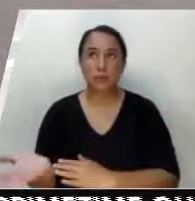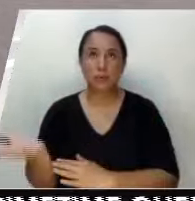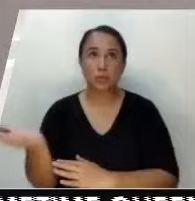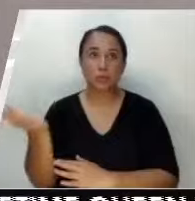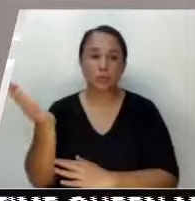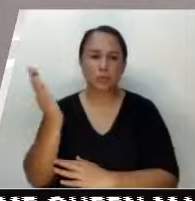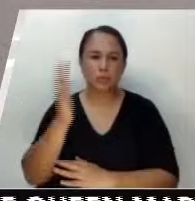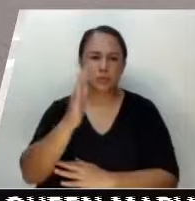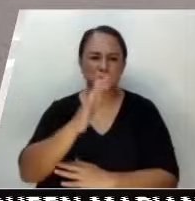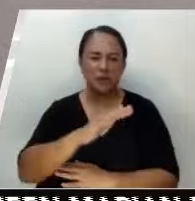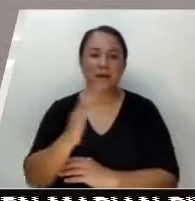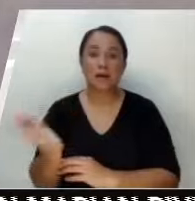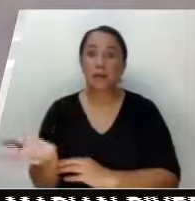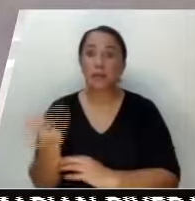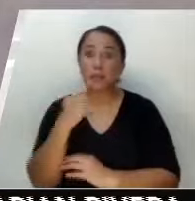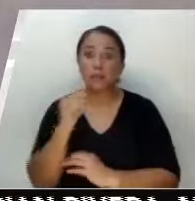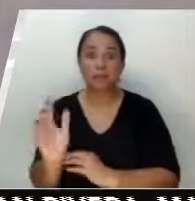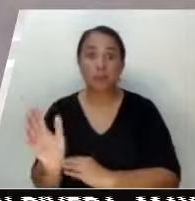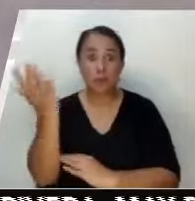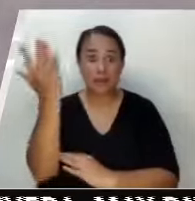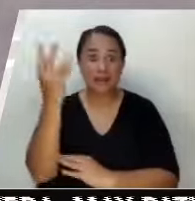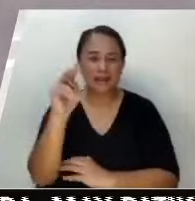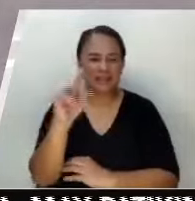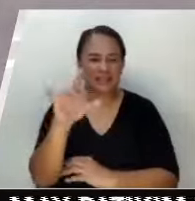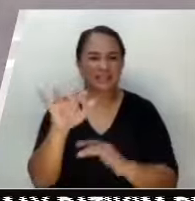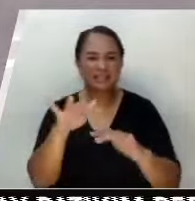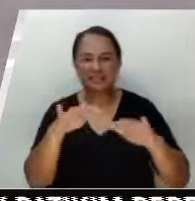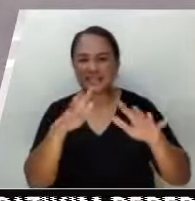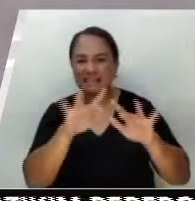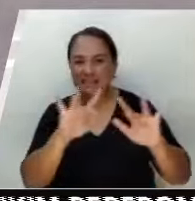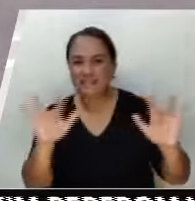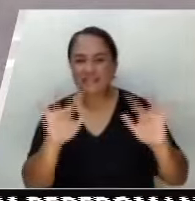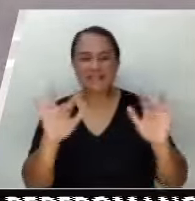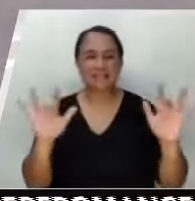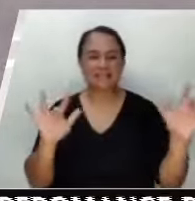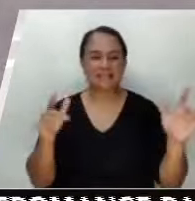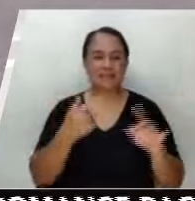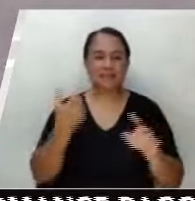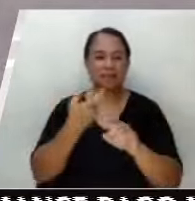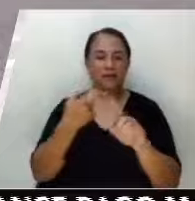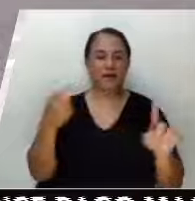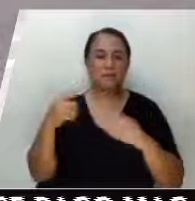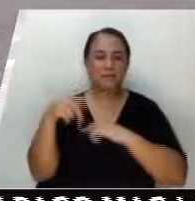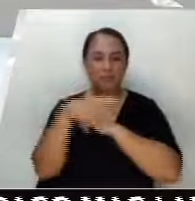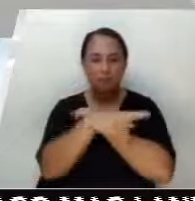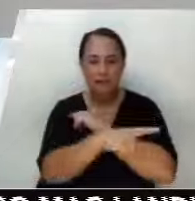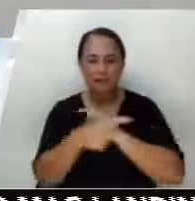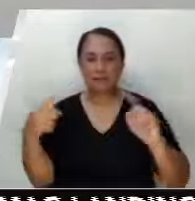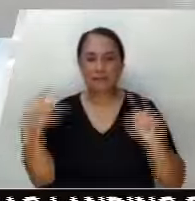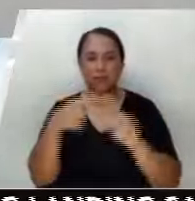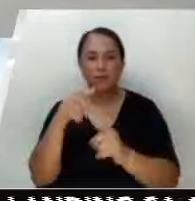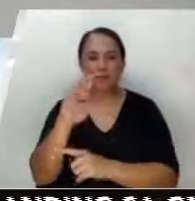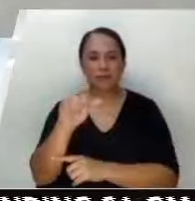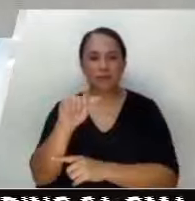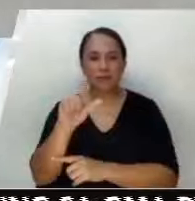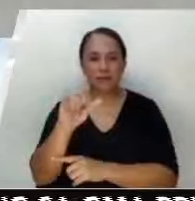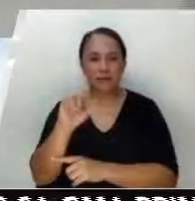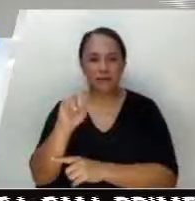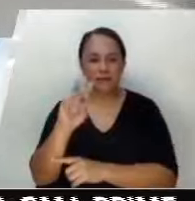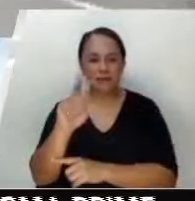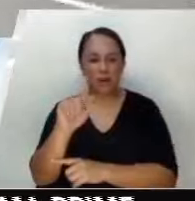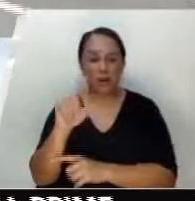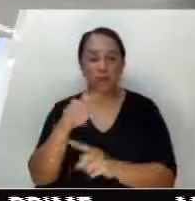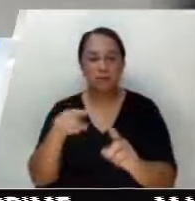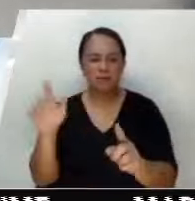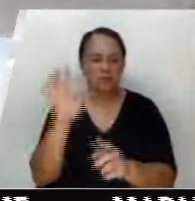Buong umaga, no, maluwag ang NLEX, particular ang southbound mula San Fernando, Pampanga hanggang Balintawak. Pero bandang tanghali,